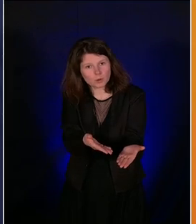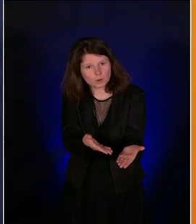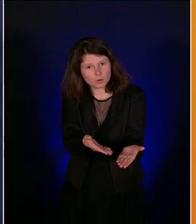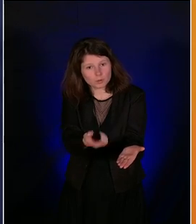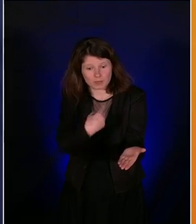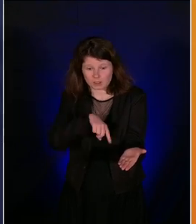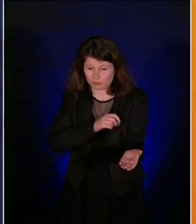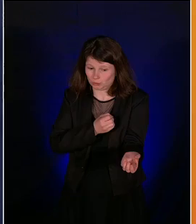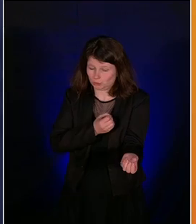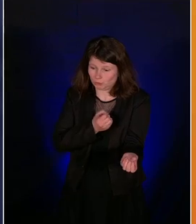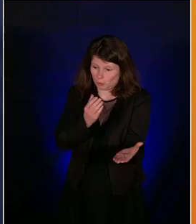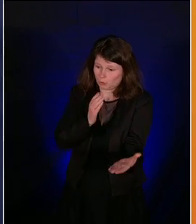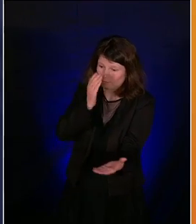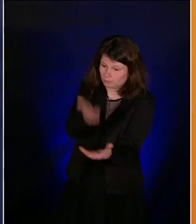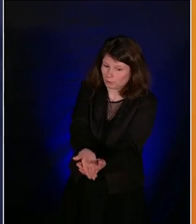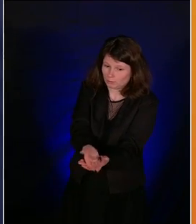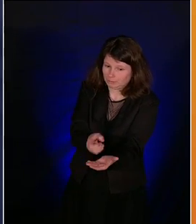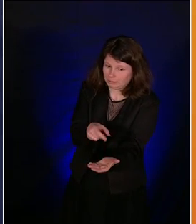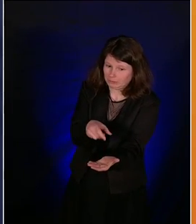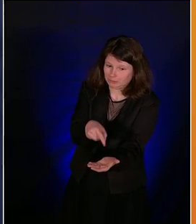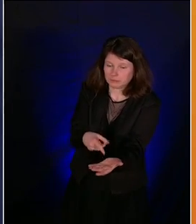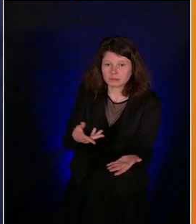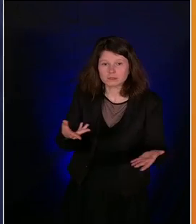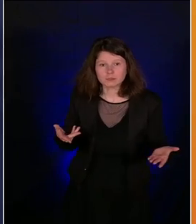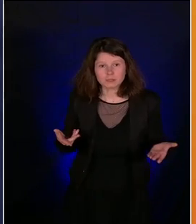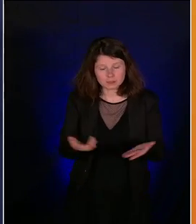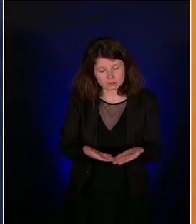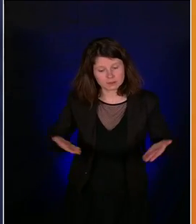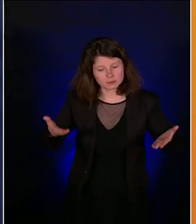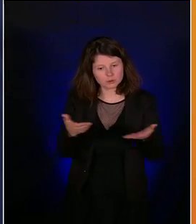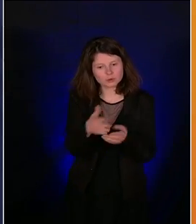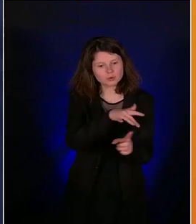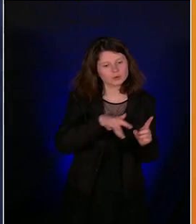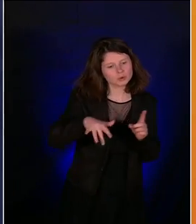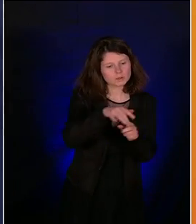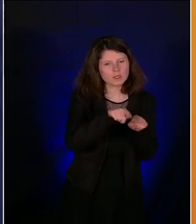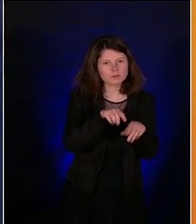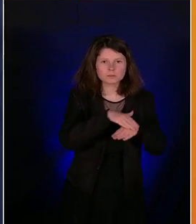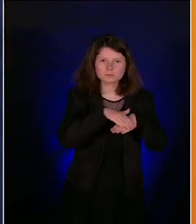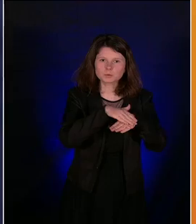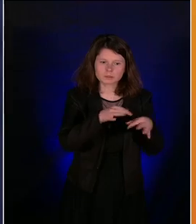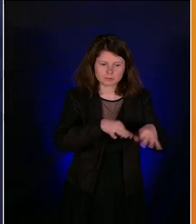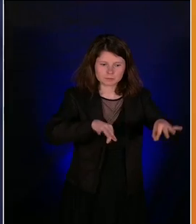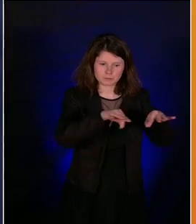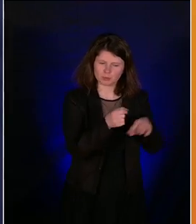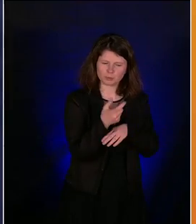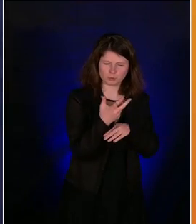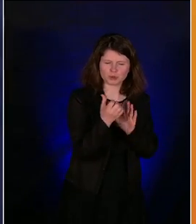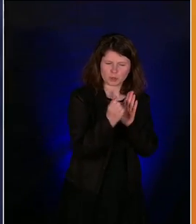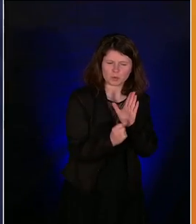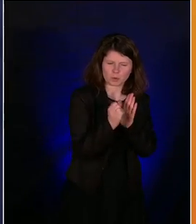cette motion donc la situation sociale et politique du pays depuis plusieurs mois face à un gouvernement